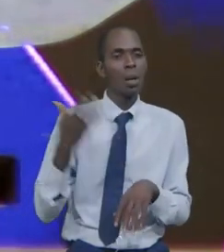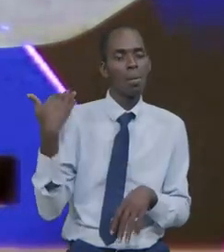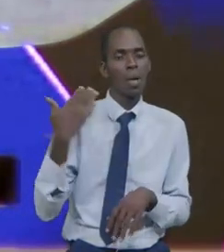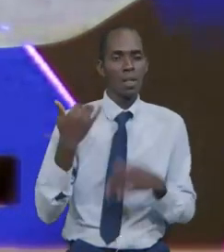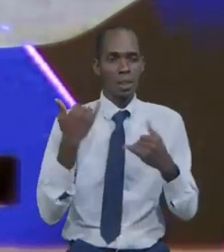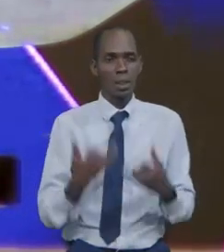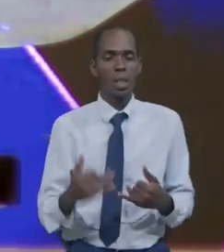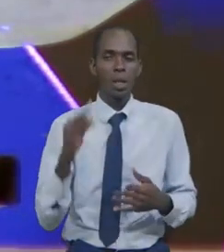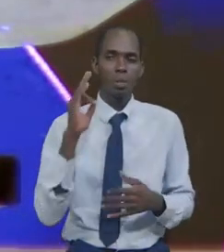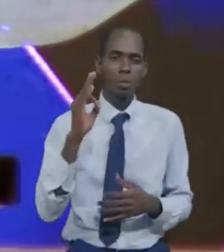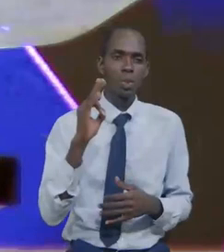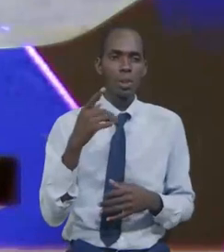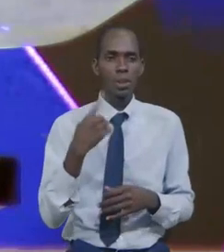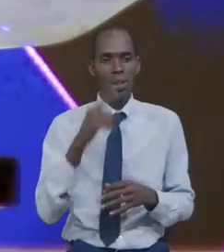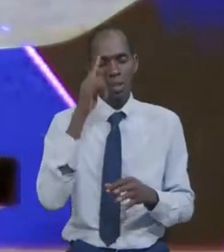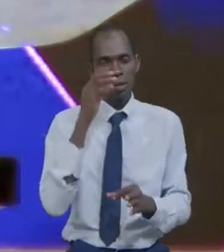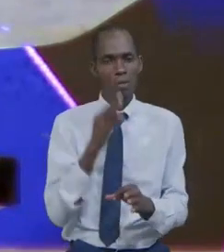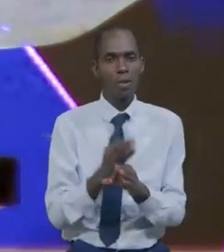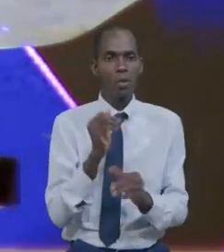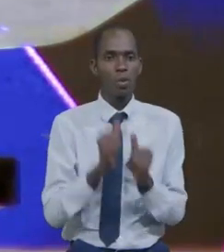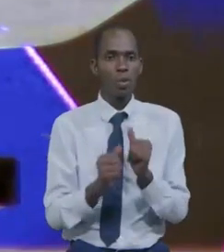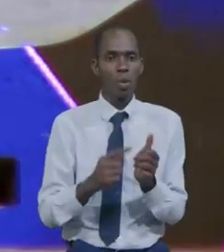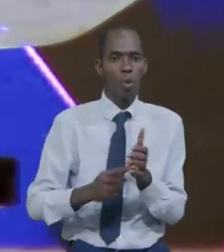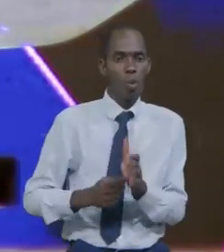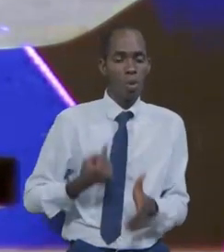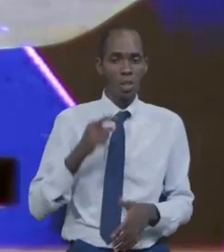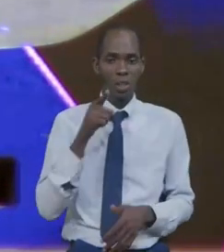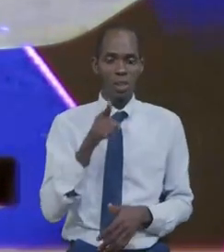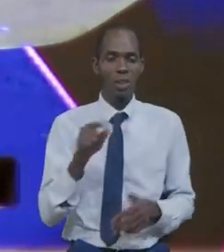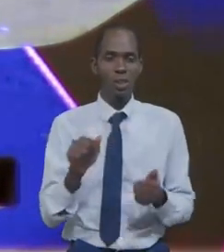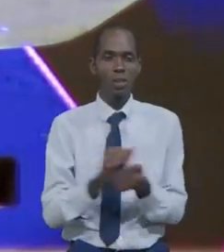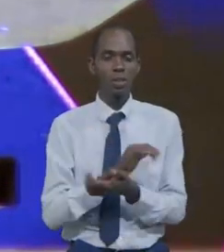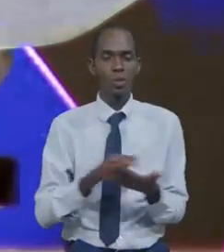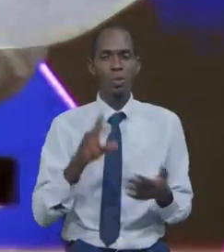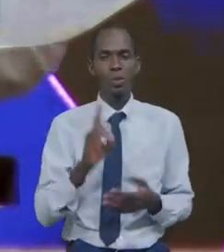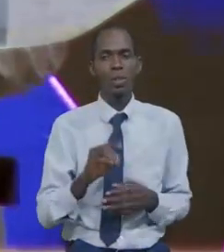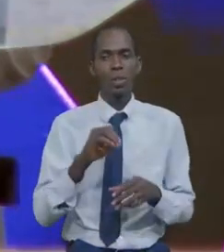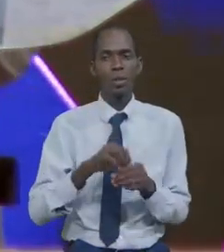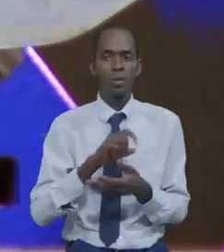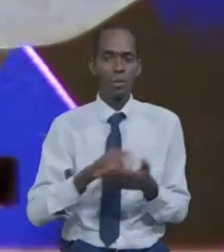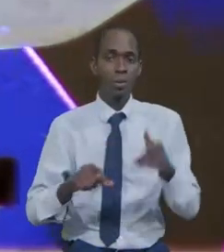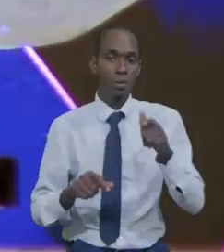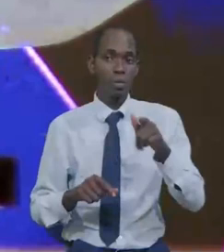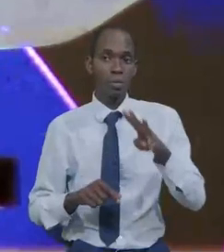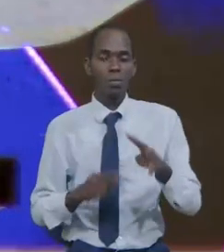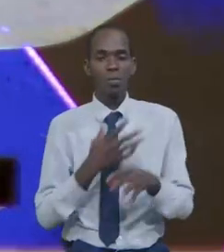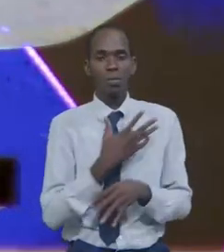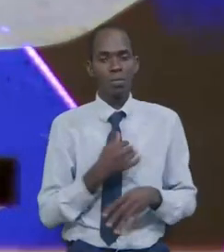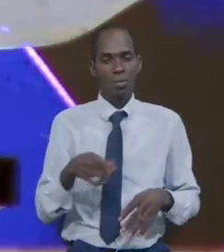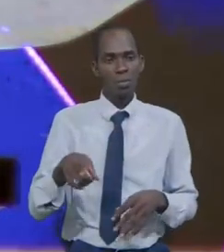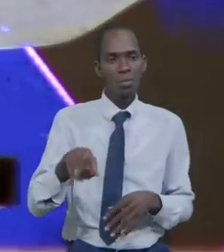nous persécutait annonce maintenant la foi qu'il s'efforçait alors de détruire. 24. Et